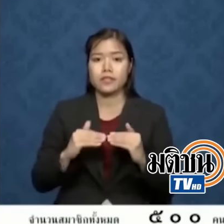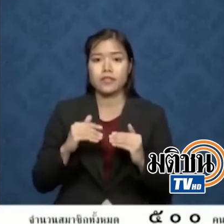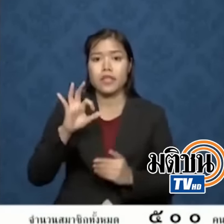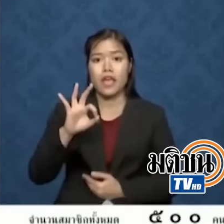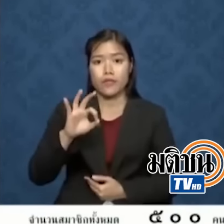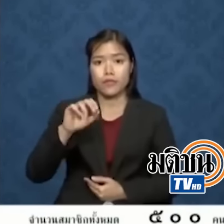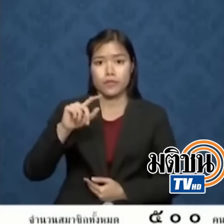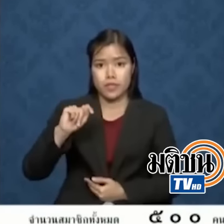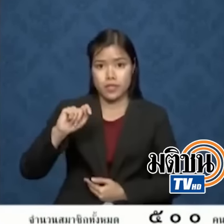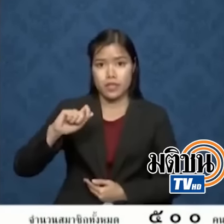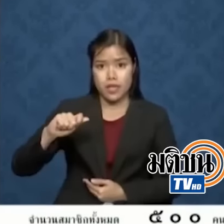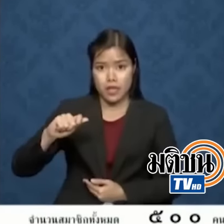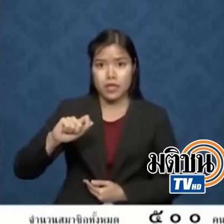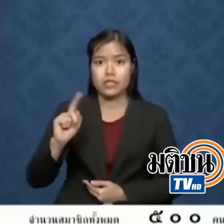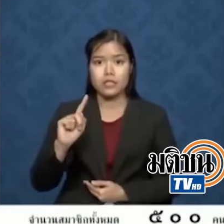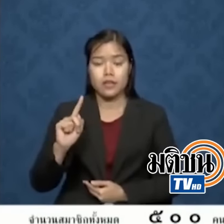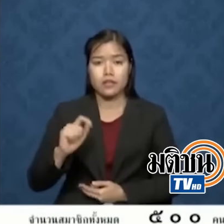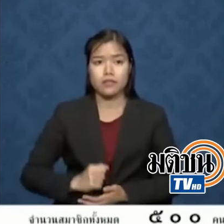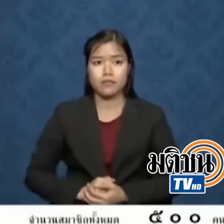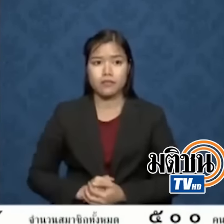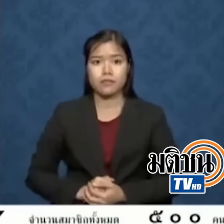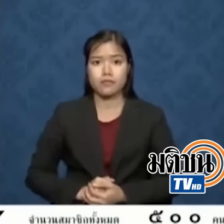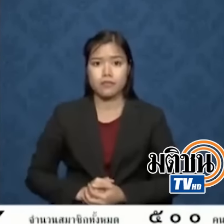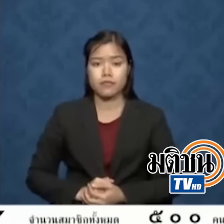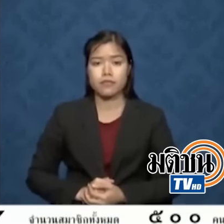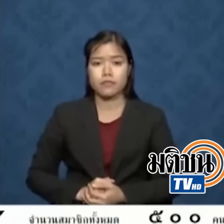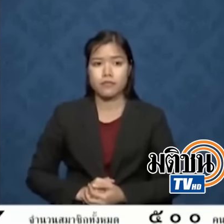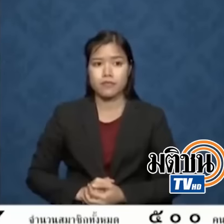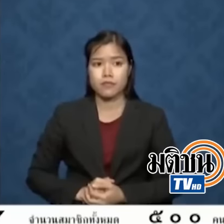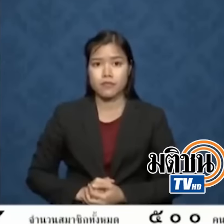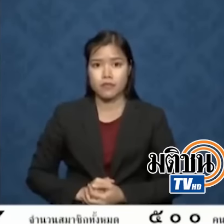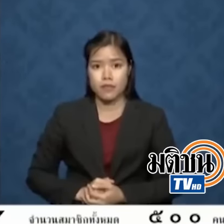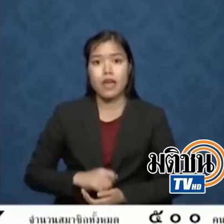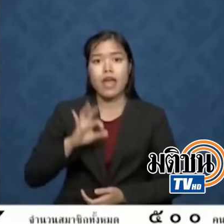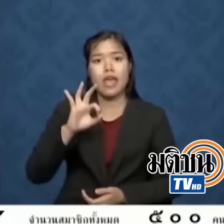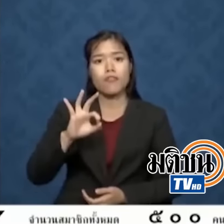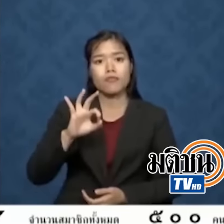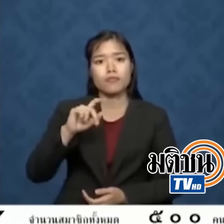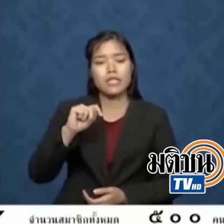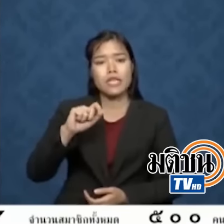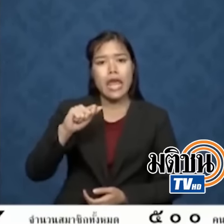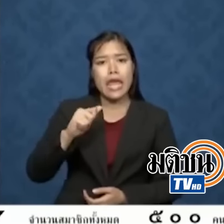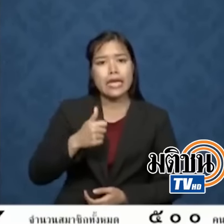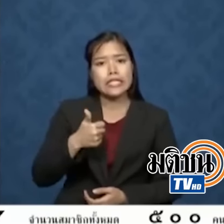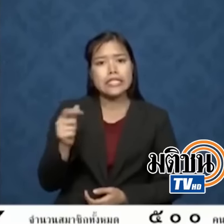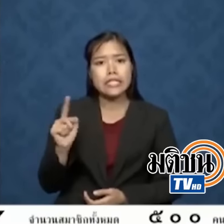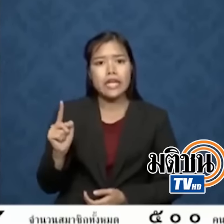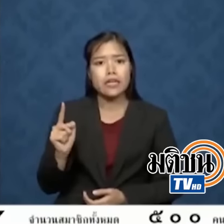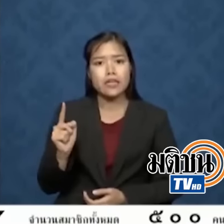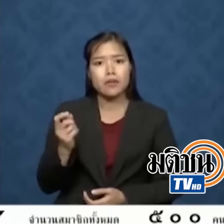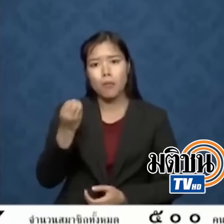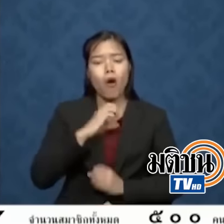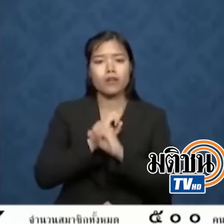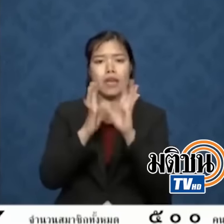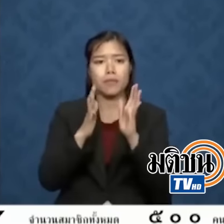แบบนั้นประเด็นแรกครับมันไม่สะท้อนเลยว่า FTA มันดียังไงท่านประธานครับถ้ามูล